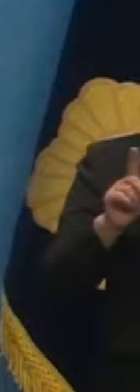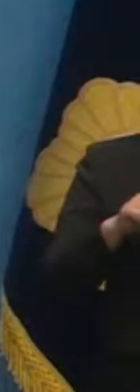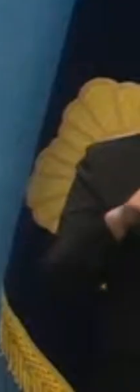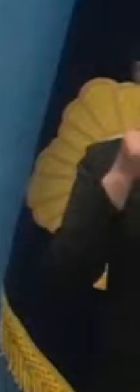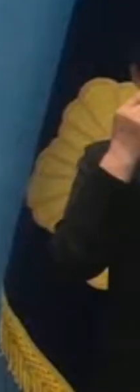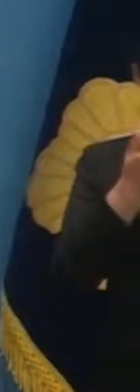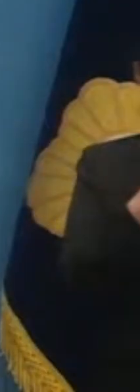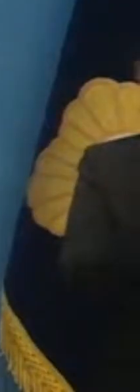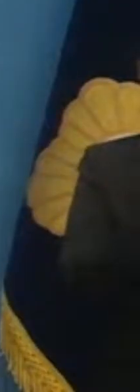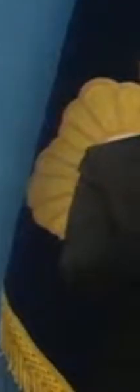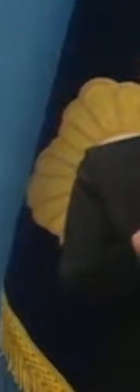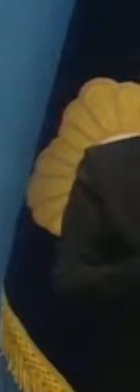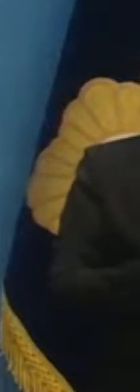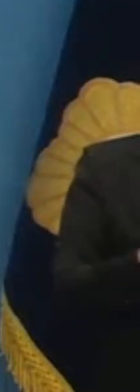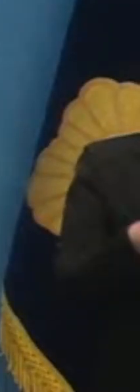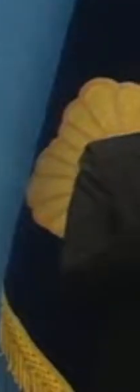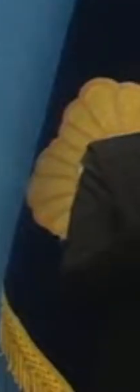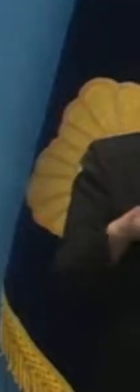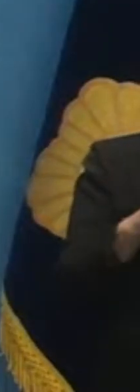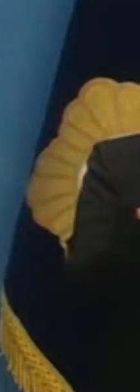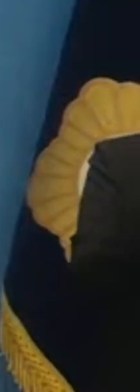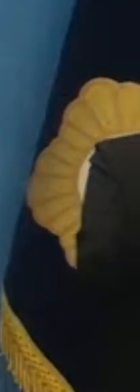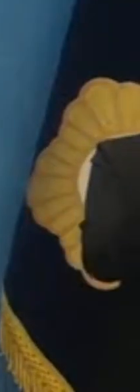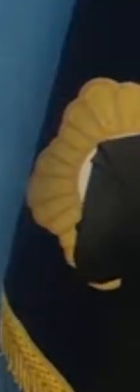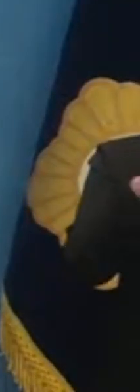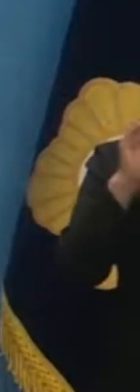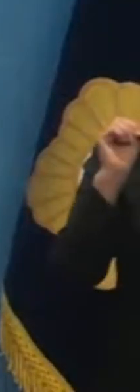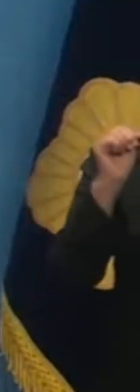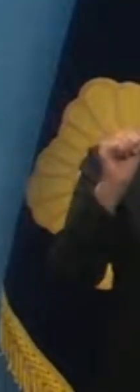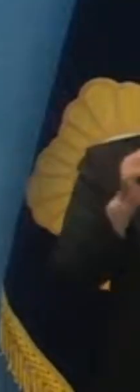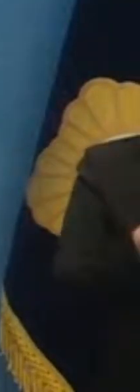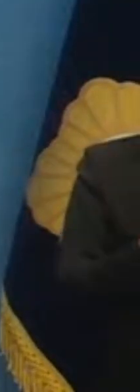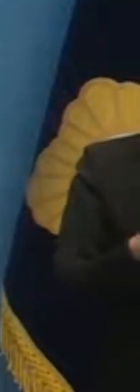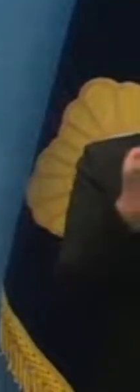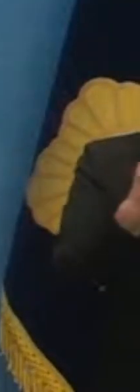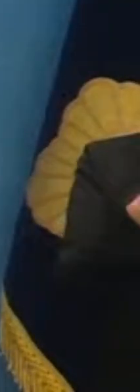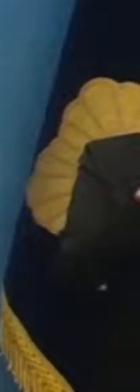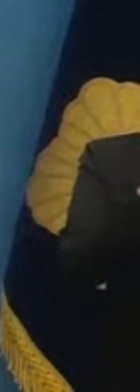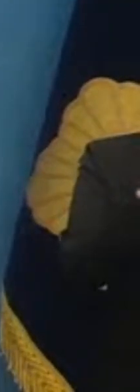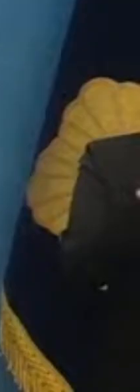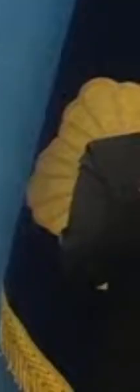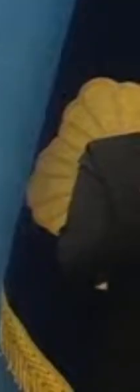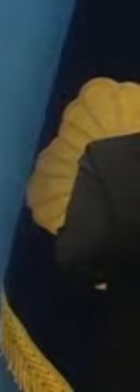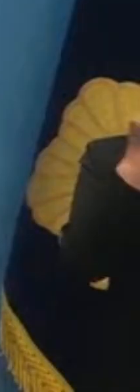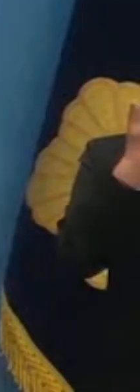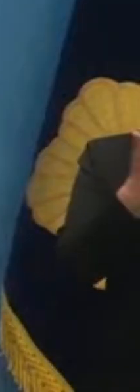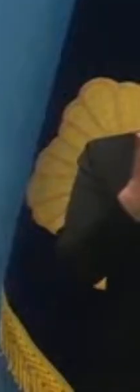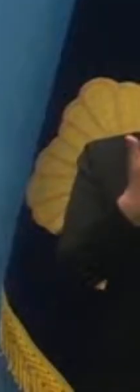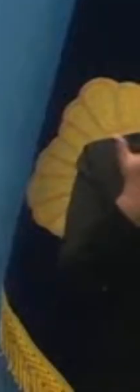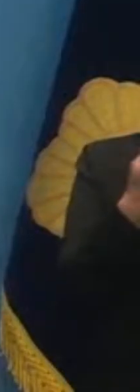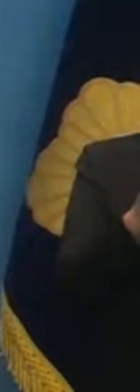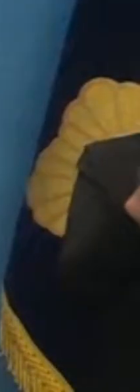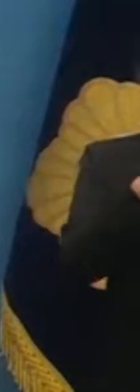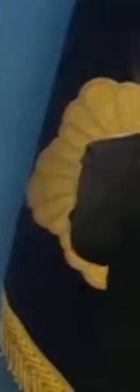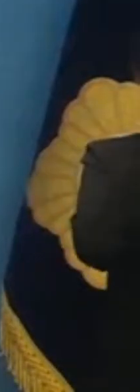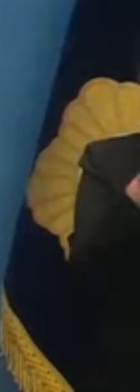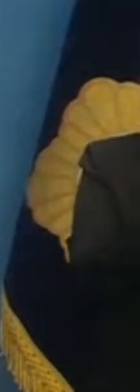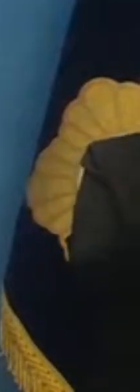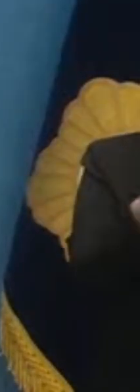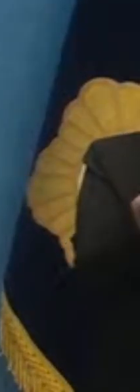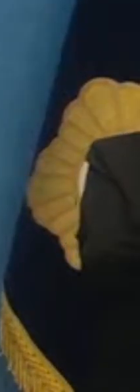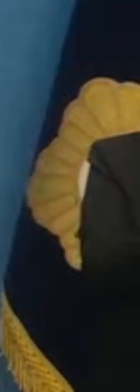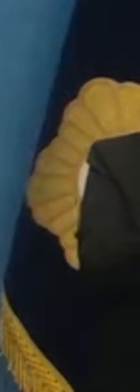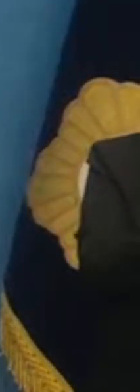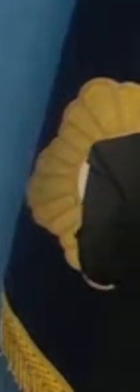배치했습니다. 보편적 ARS 조사 대비해 문항수가 지나치게 많은 점은 조사 표본의 신뢰도를 저하시킨